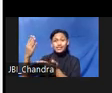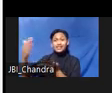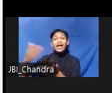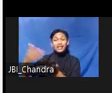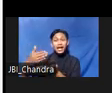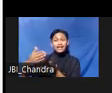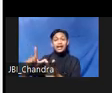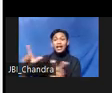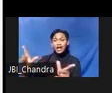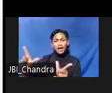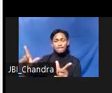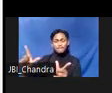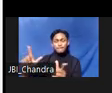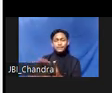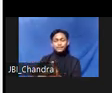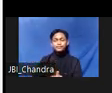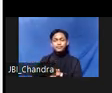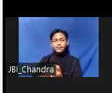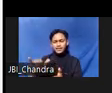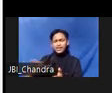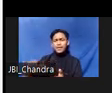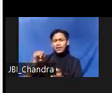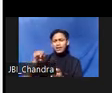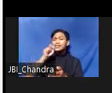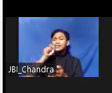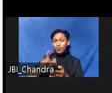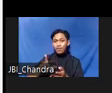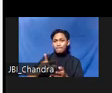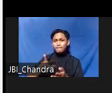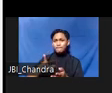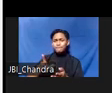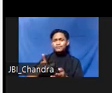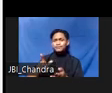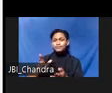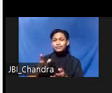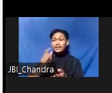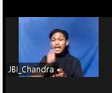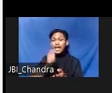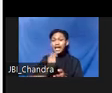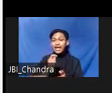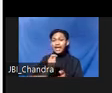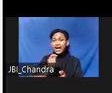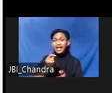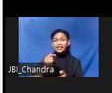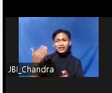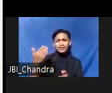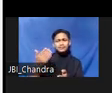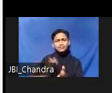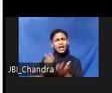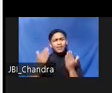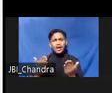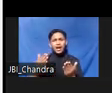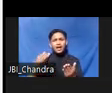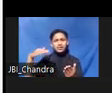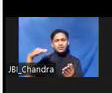menjawab dari pertanyaan mbak siapa ya tadi ya ada yang bertanya apakah yutero itu support dengan bahasa Arab